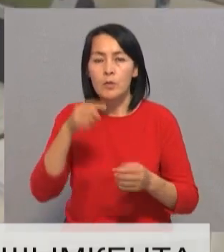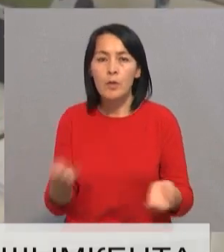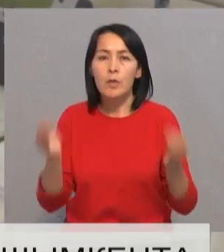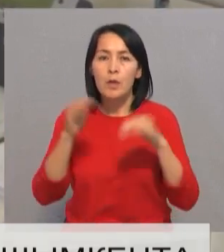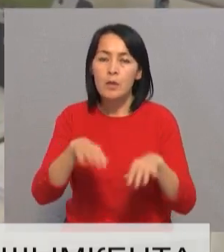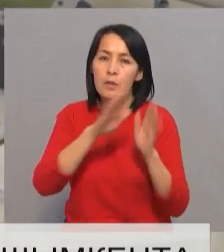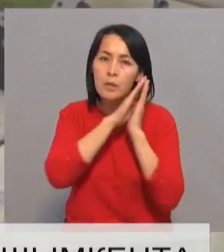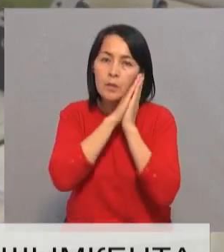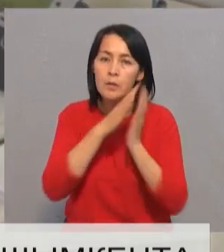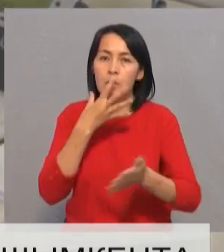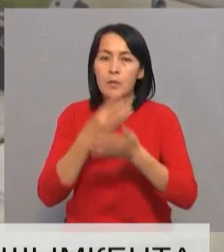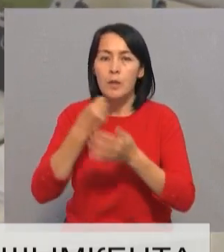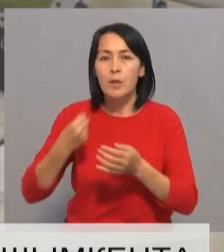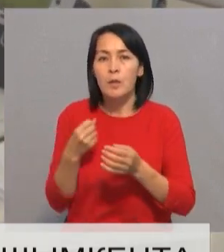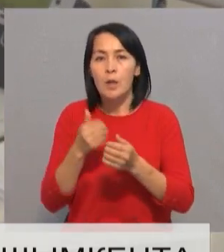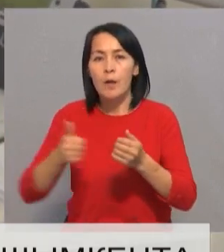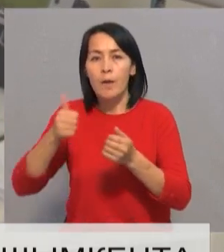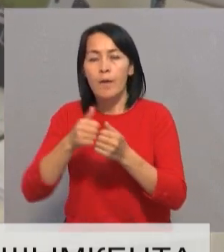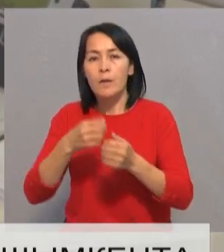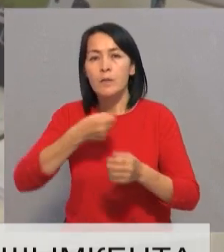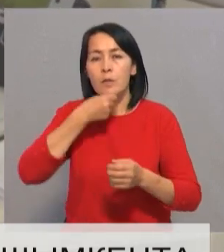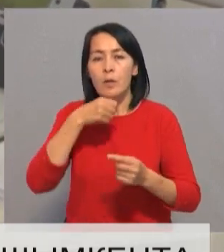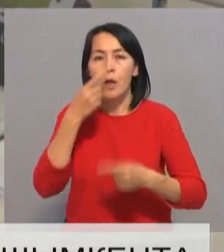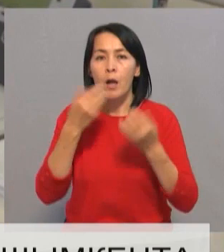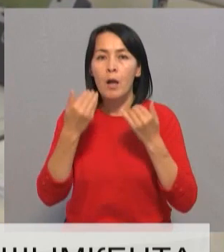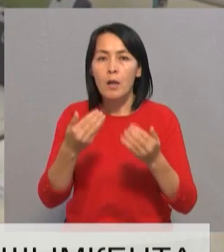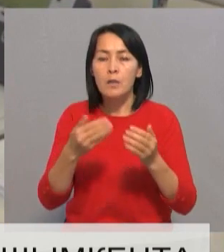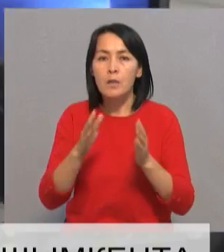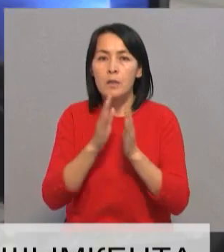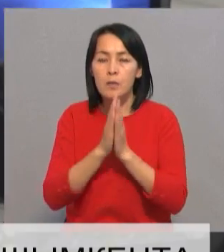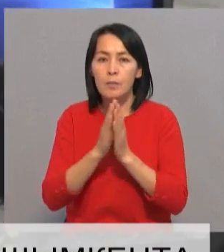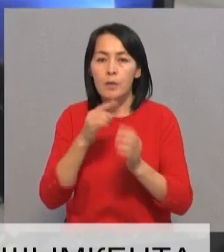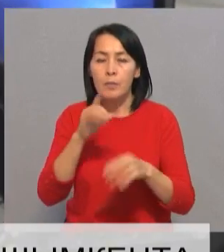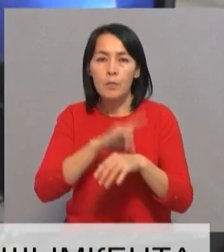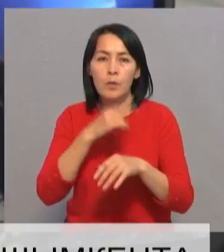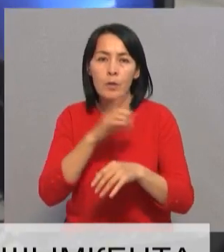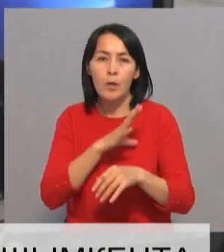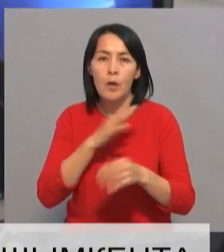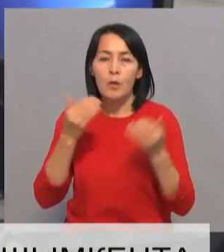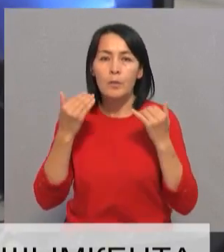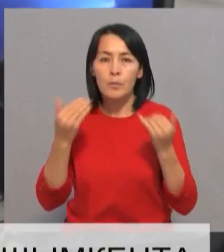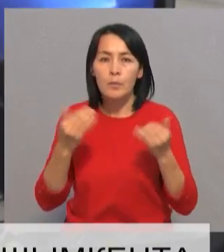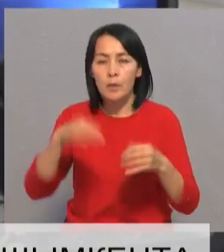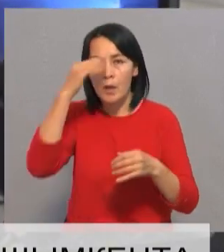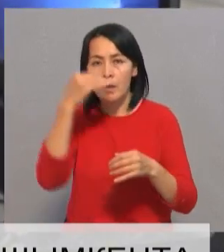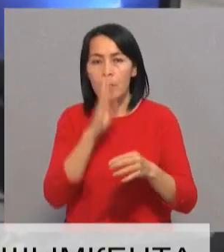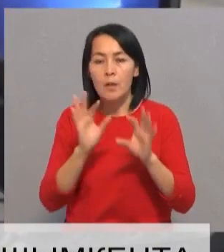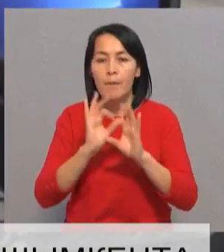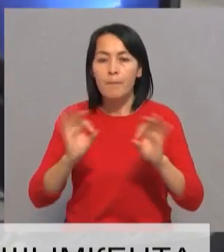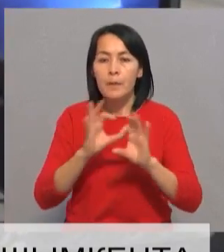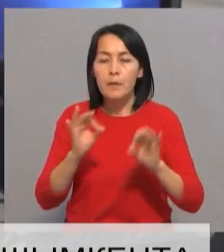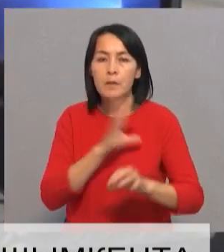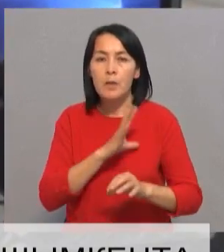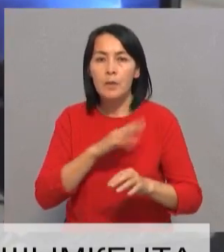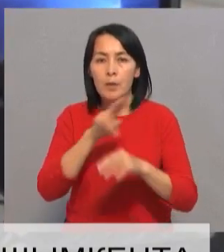остался переночевать у своего друга по соседству. А взрослым сказал, что отпросился у мамы. С подростком и его родителями проведена профилактическая